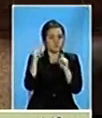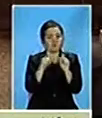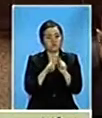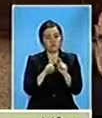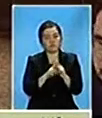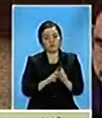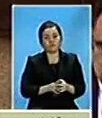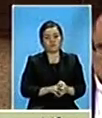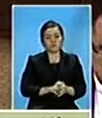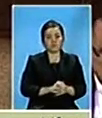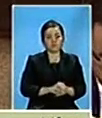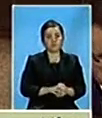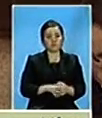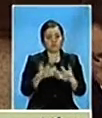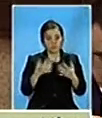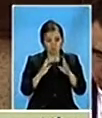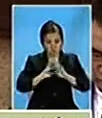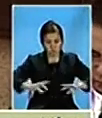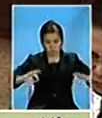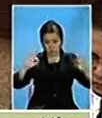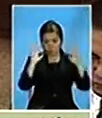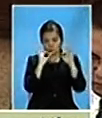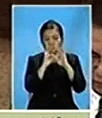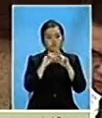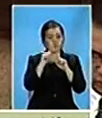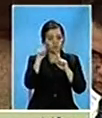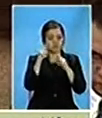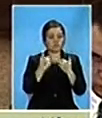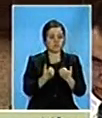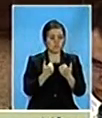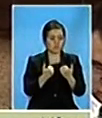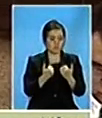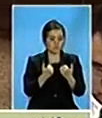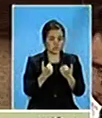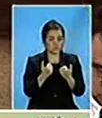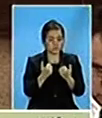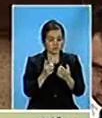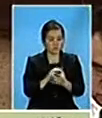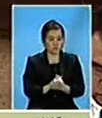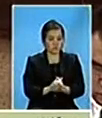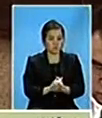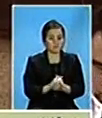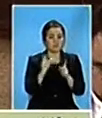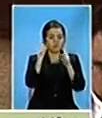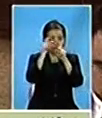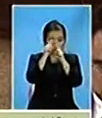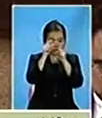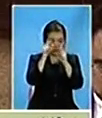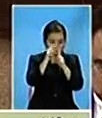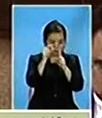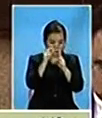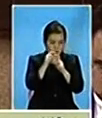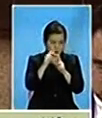นะครับแล้วที่สำคัญที่สุดก็คือ หลักของความถูกต้องในการเขียนกฎหมายในปั